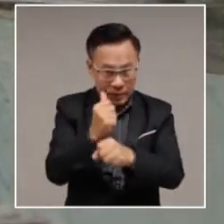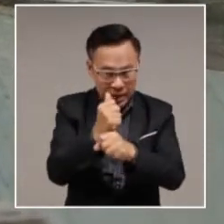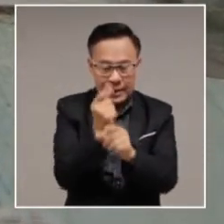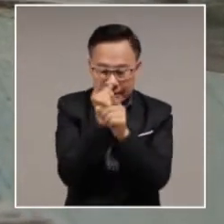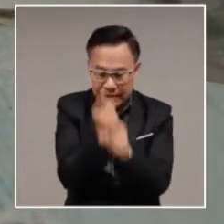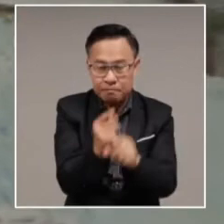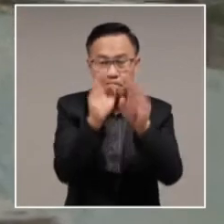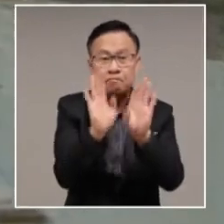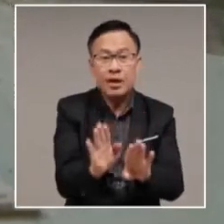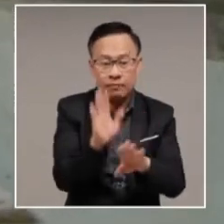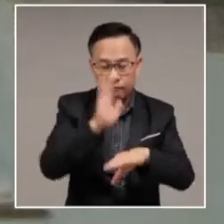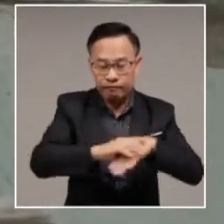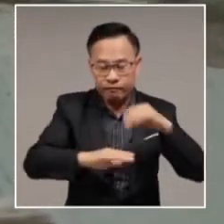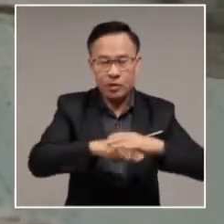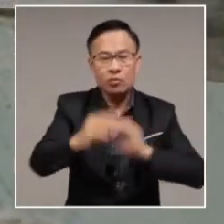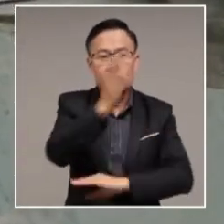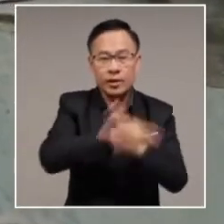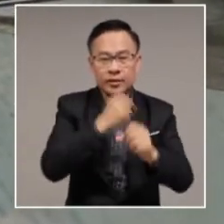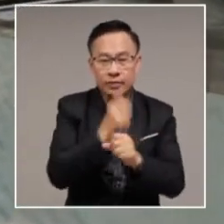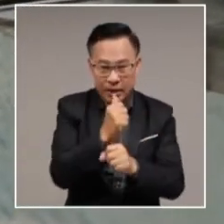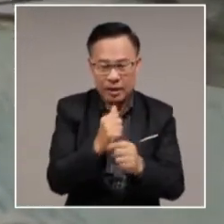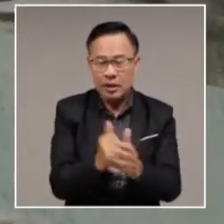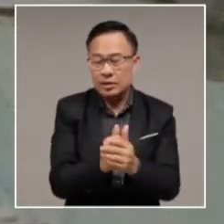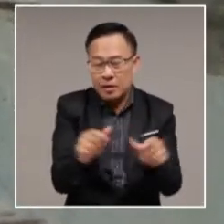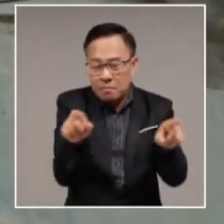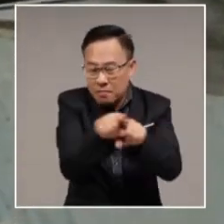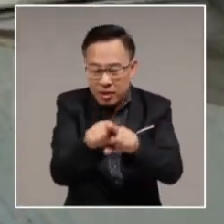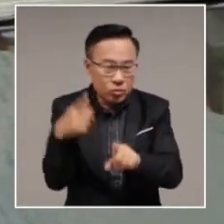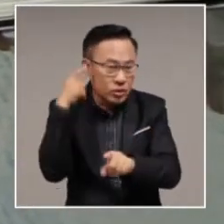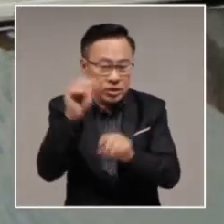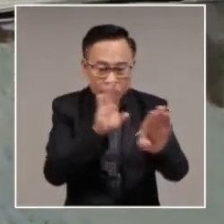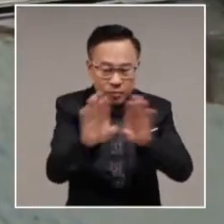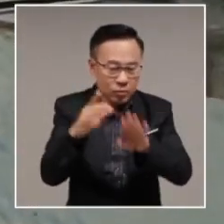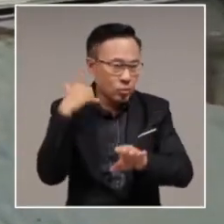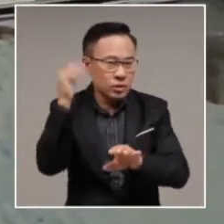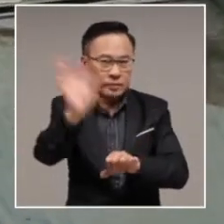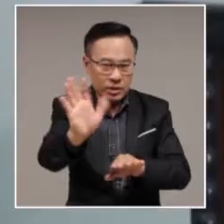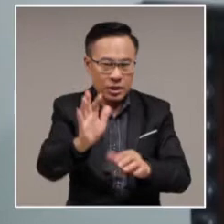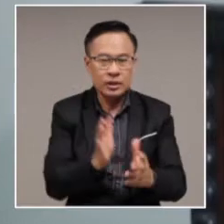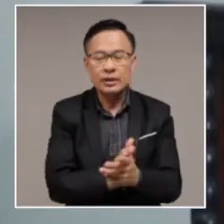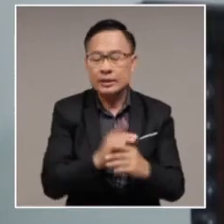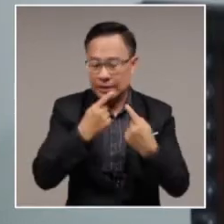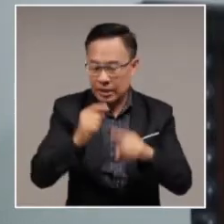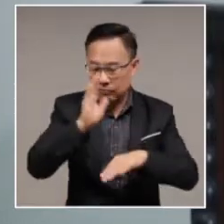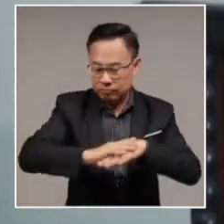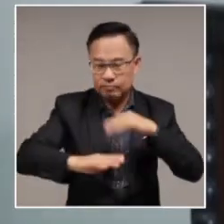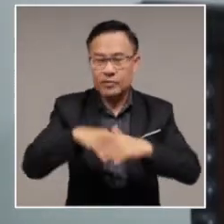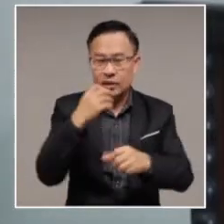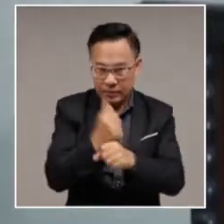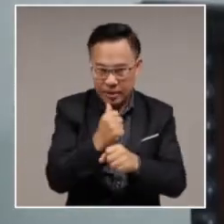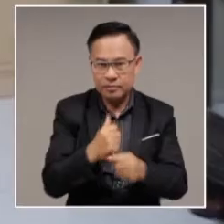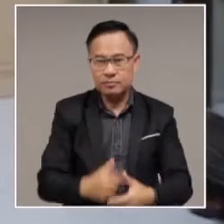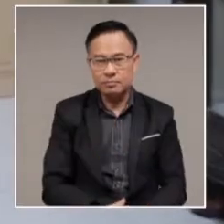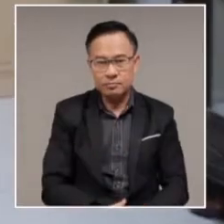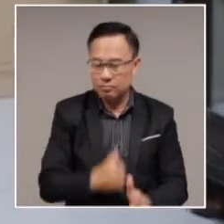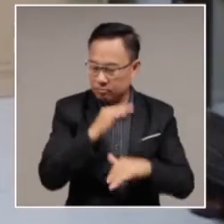งแต่ได้ทำได้ในแบบของเราอาจจะไม่เหมือนที่ทั่วไปทำอะไรอย่างเงี้ยค่ะแต่ว่า